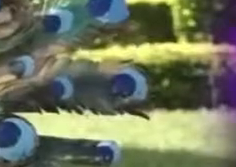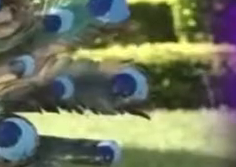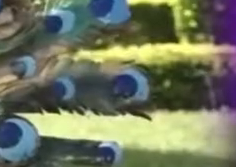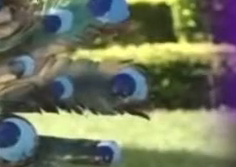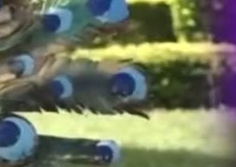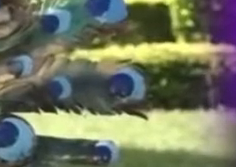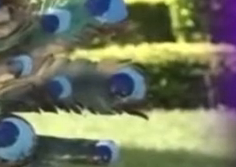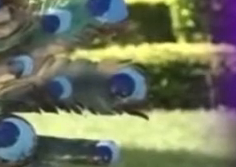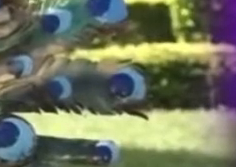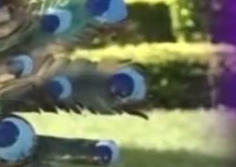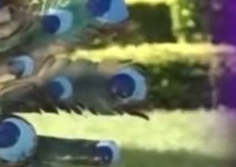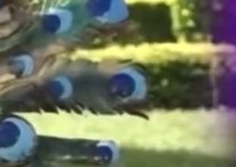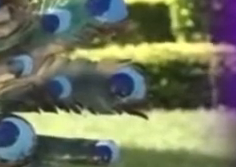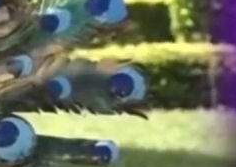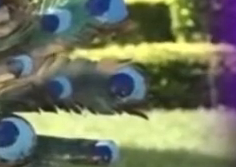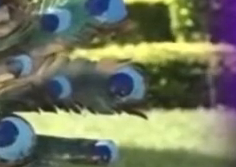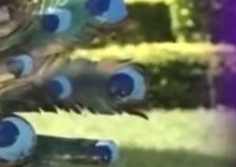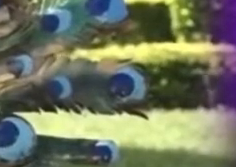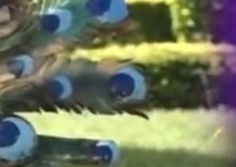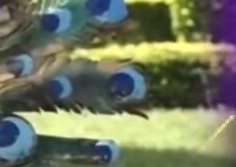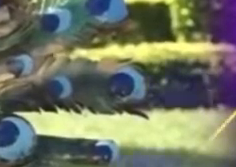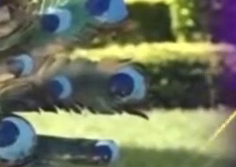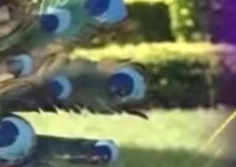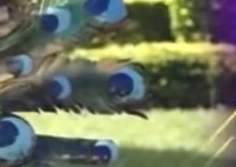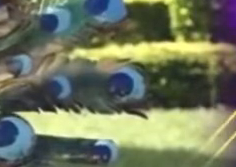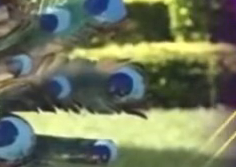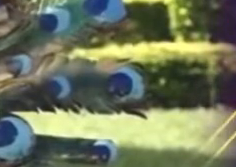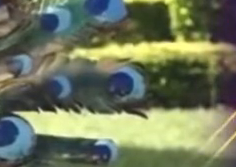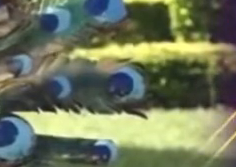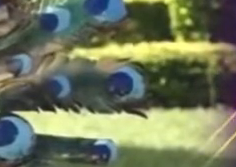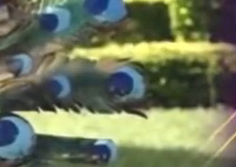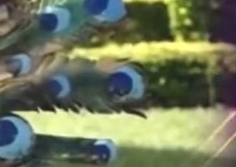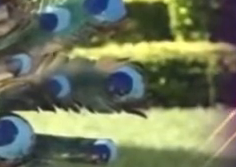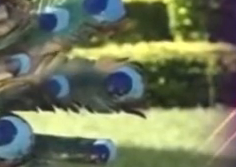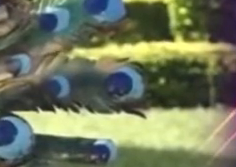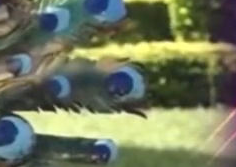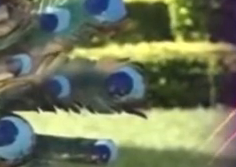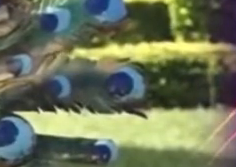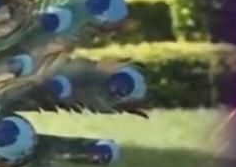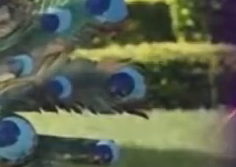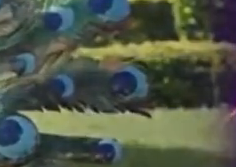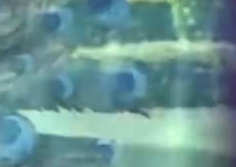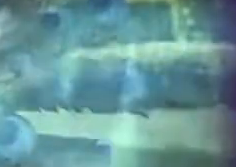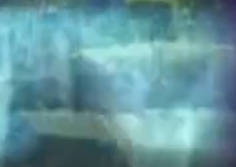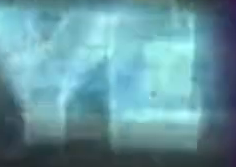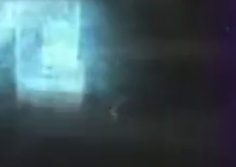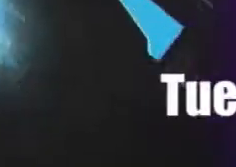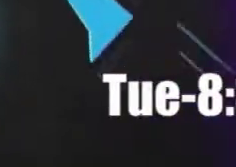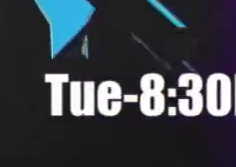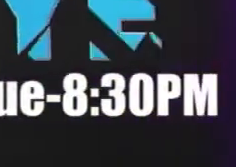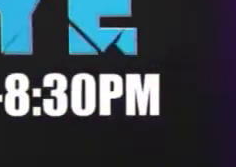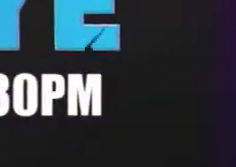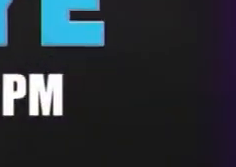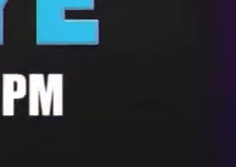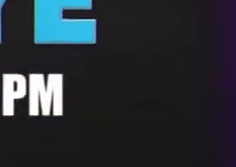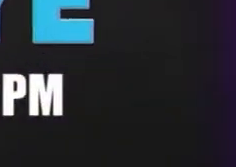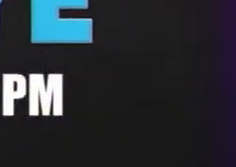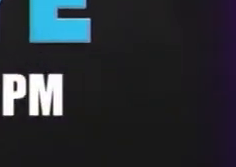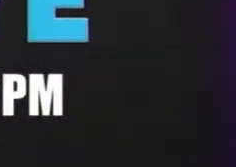Nani choki tumitukie, tuwe teiliko sito na mosa niyo maitu vamwe nundu wako.